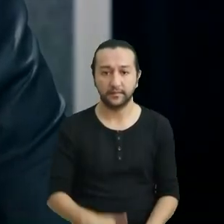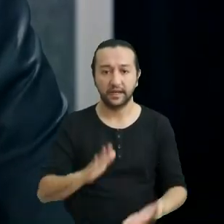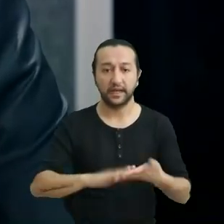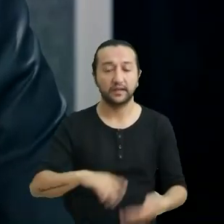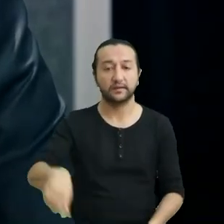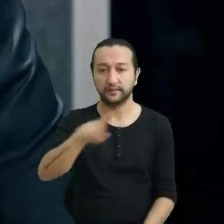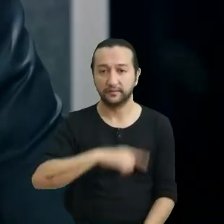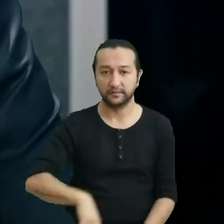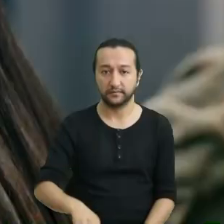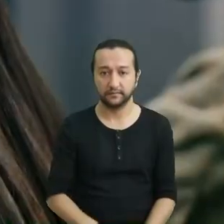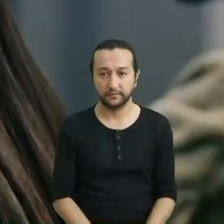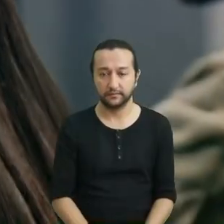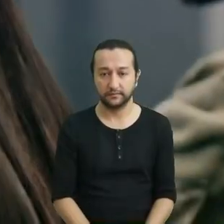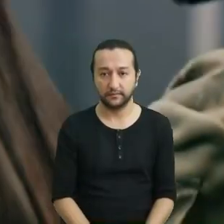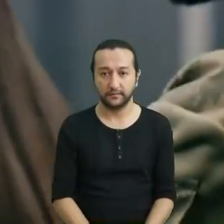Arkadaşlar.